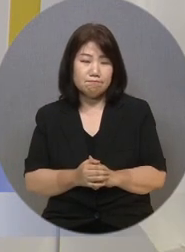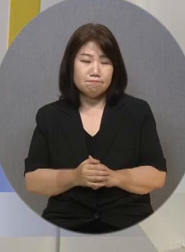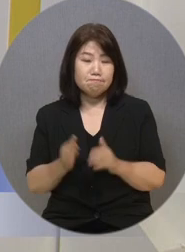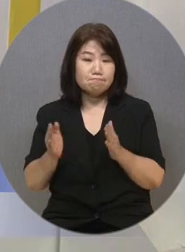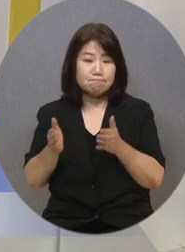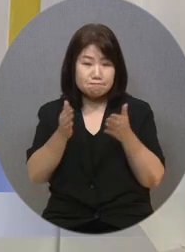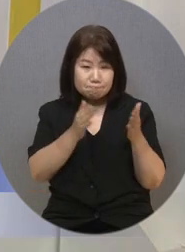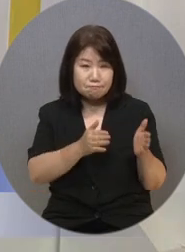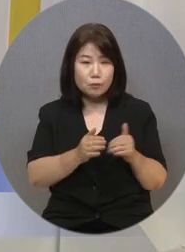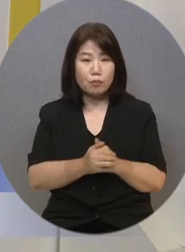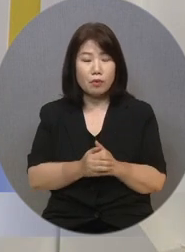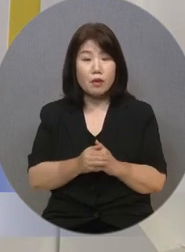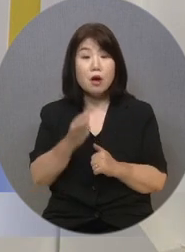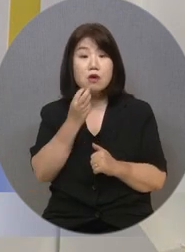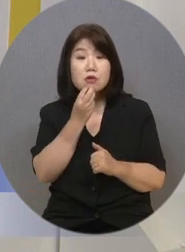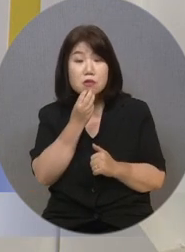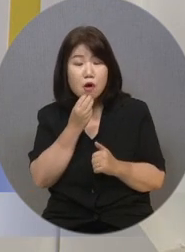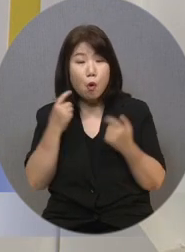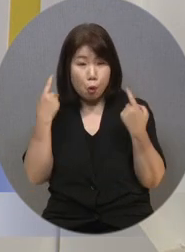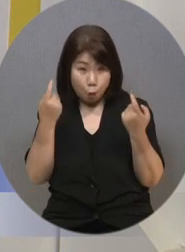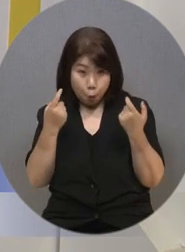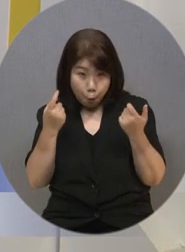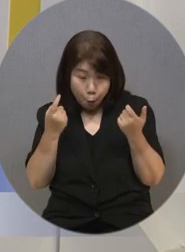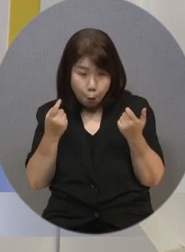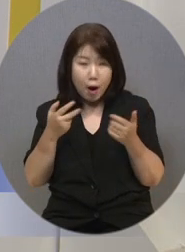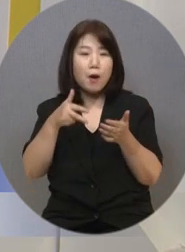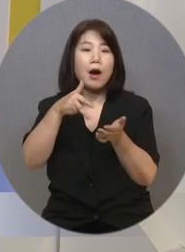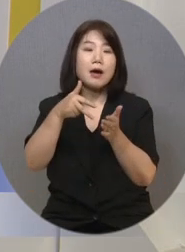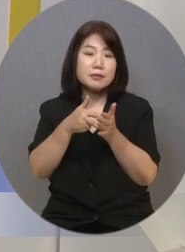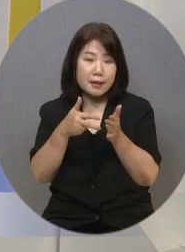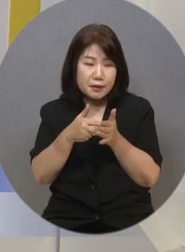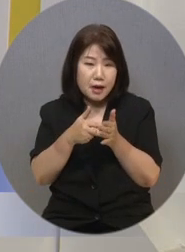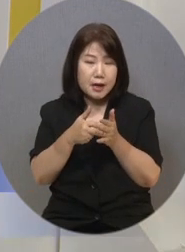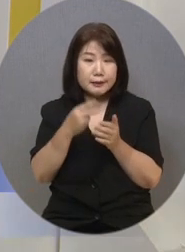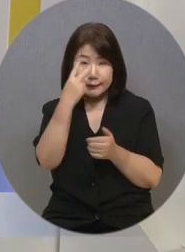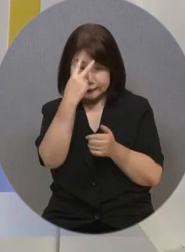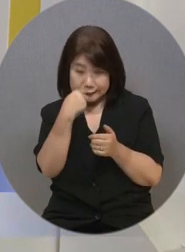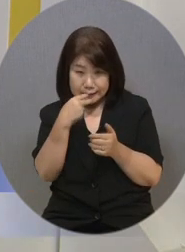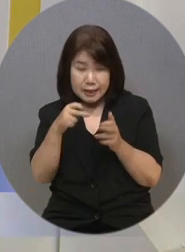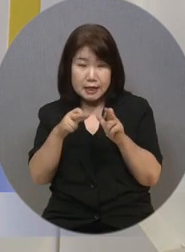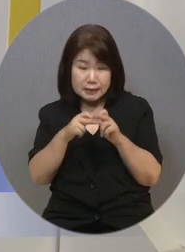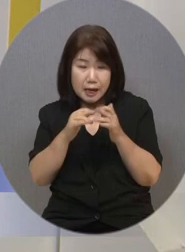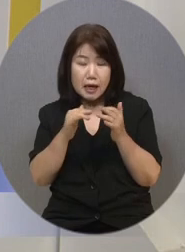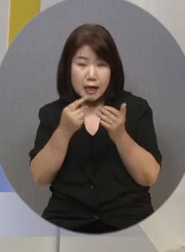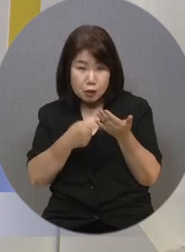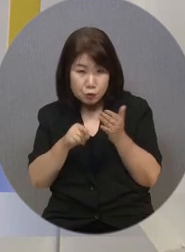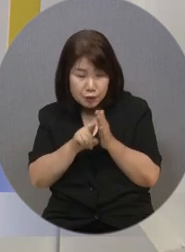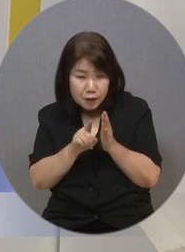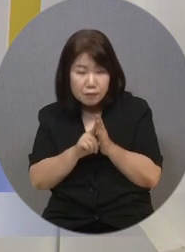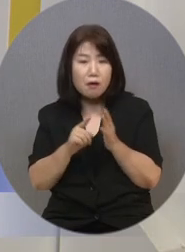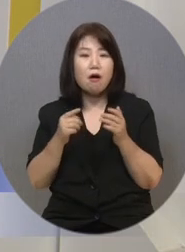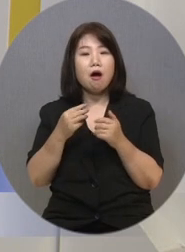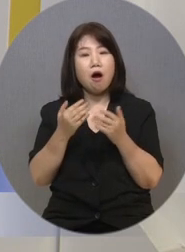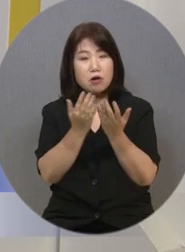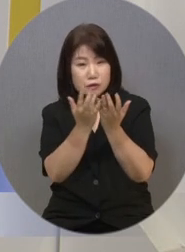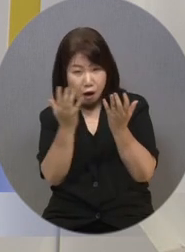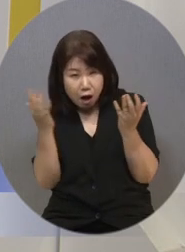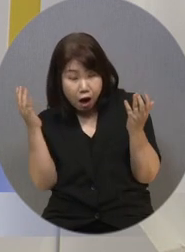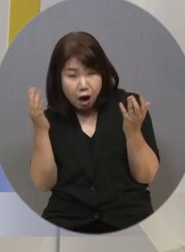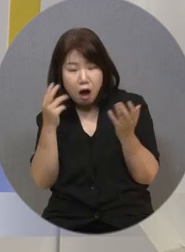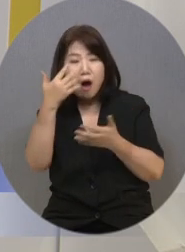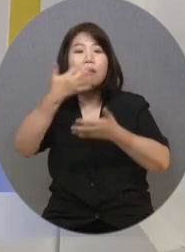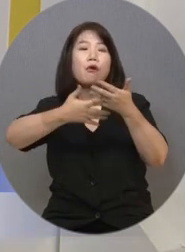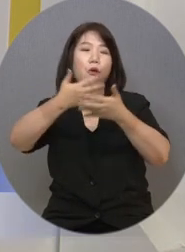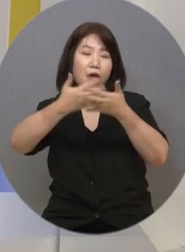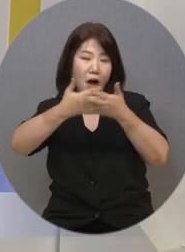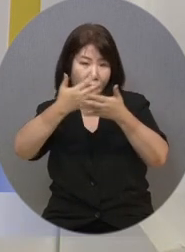다음 소식입니다 서울 관광재단이 시각장애인을 위한 현장 영상 해설 투어 예약을 시작했습니다 현장